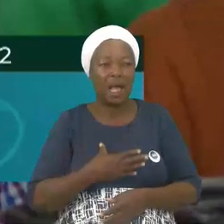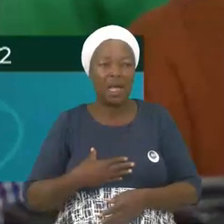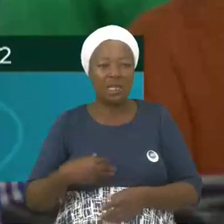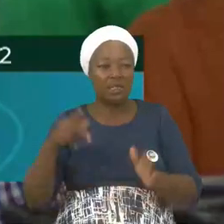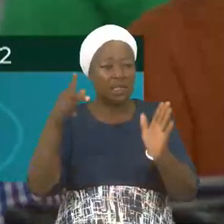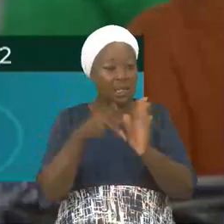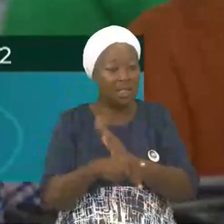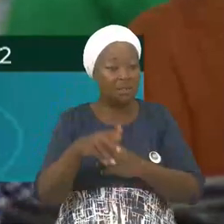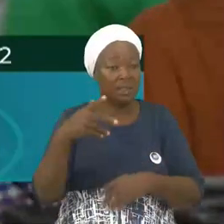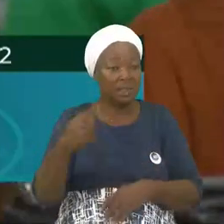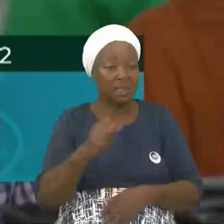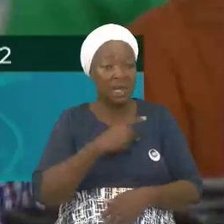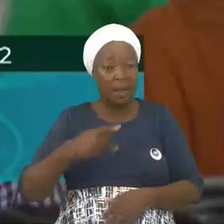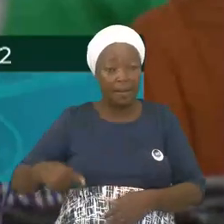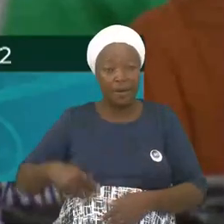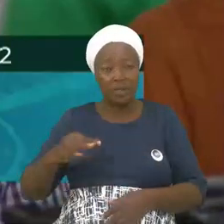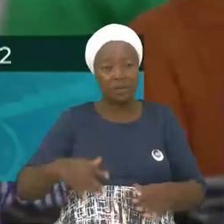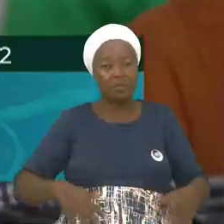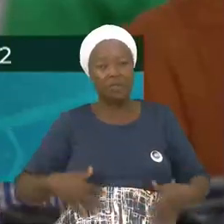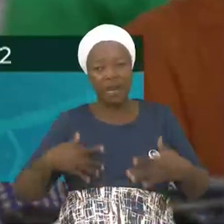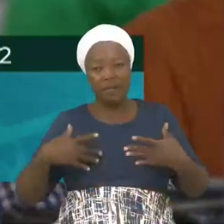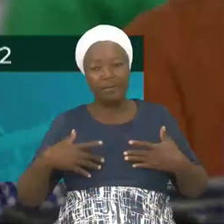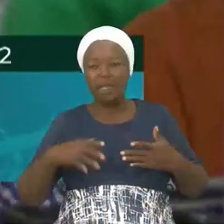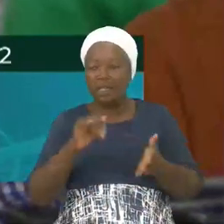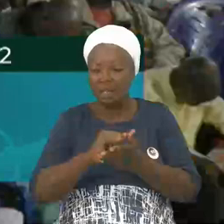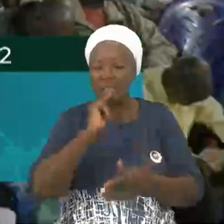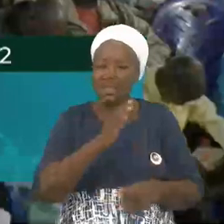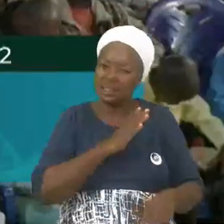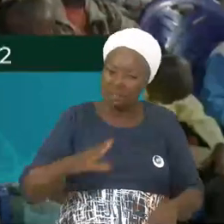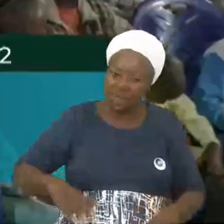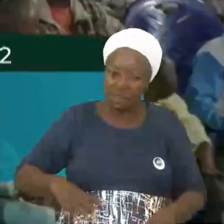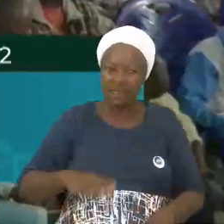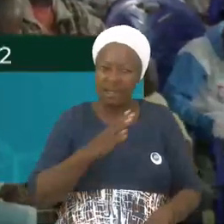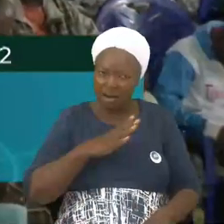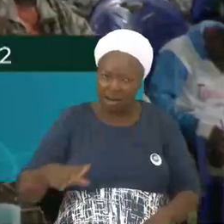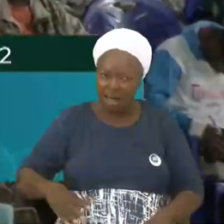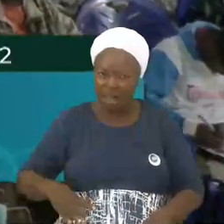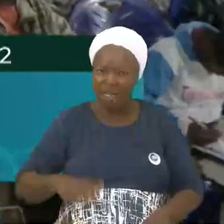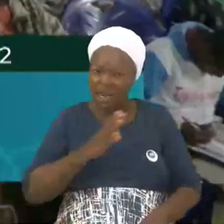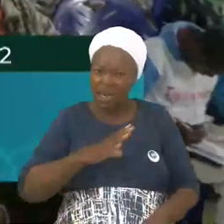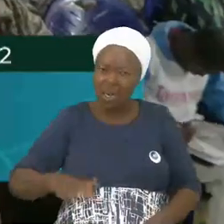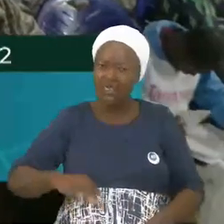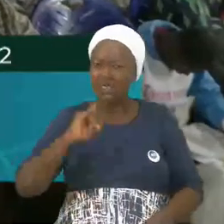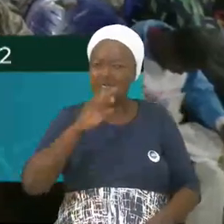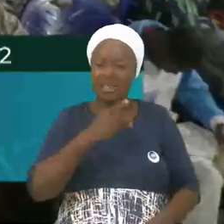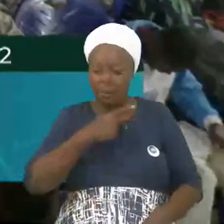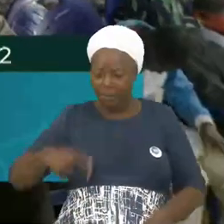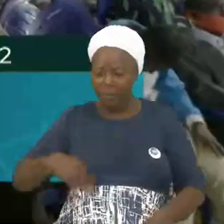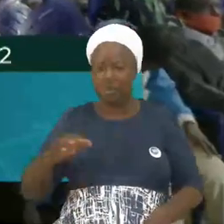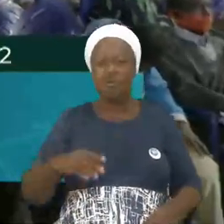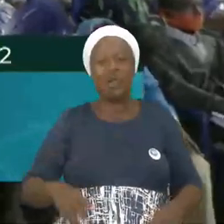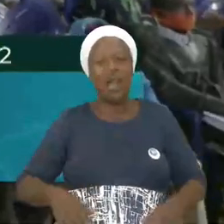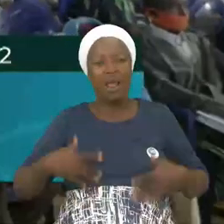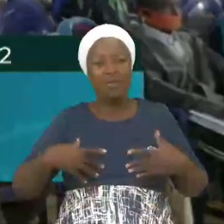verset 15 dit, vous avez fait mourir le prince de la vie. C'est Christ, Christ. Il